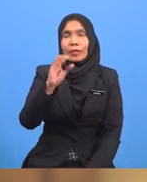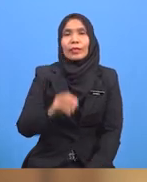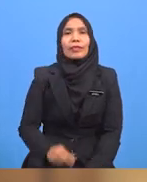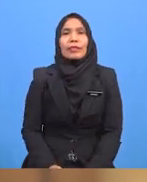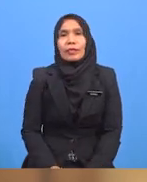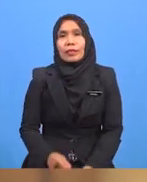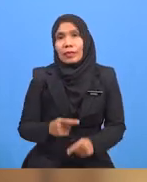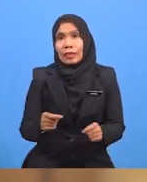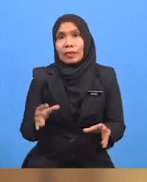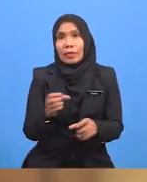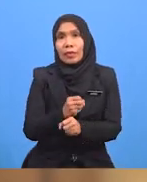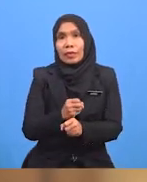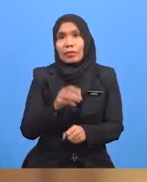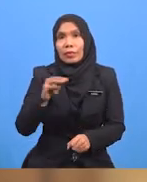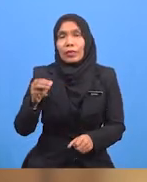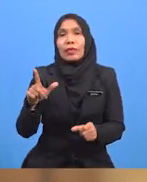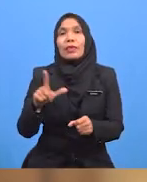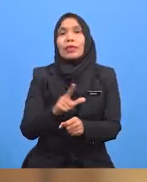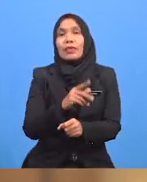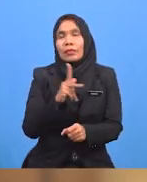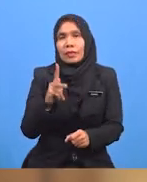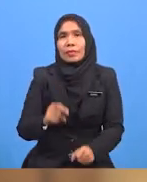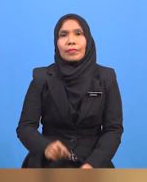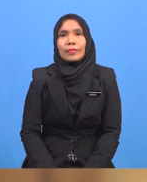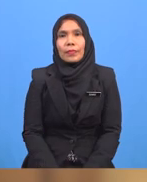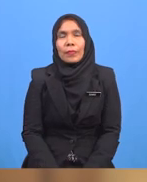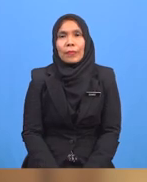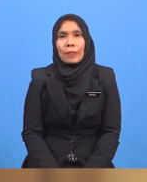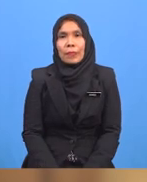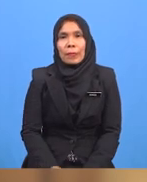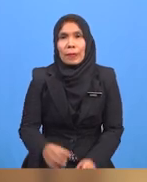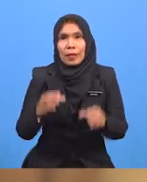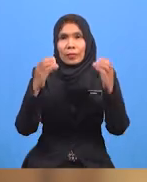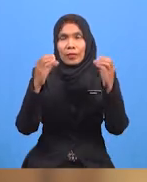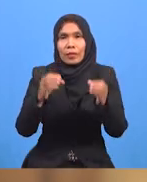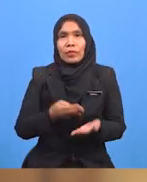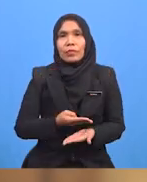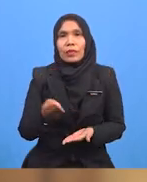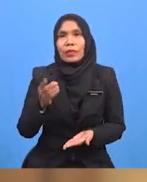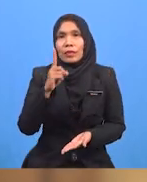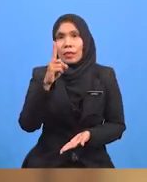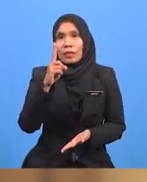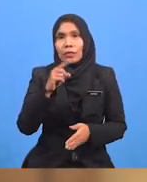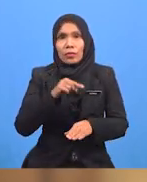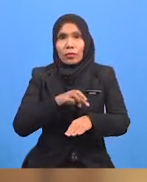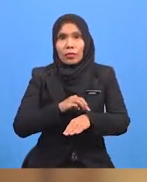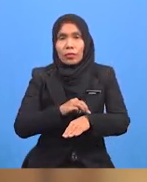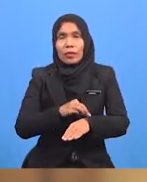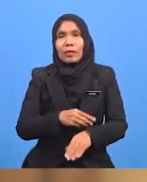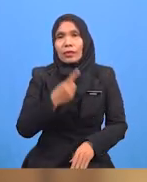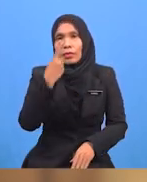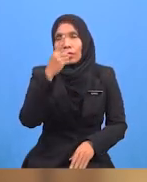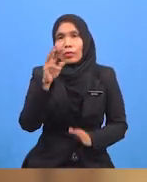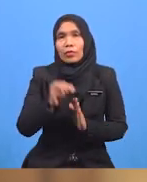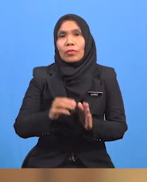murid-murid ungkapkan Baiklah murid-murid Ceko berikan fase 1 minute untuk kamu gunakan